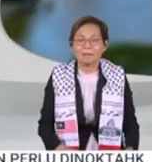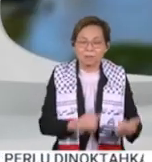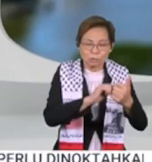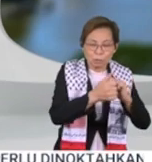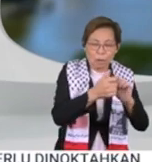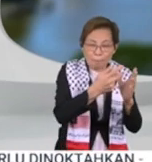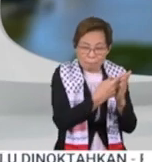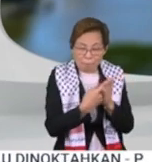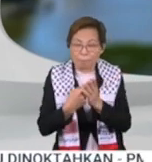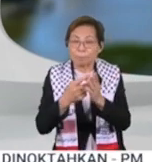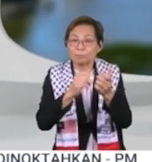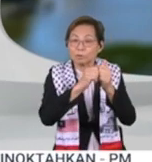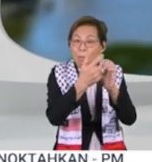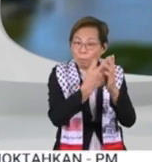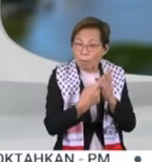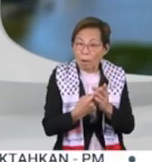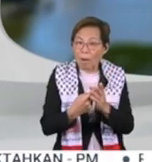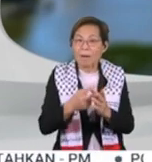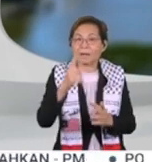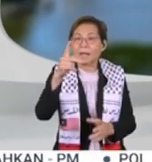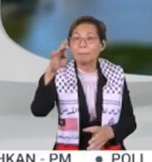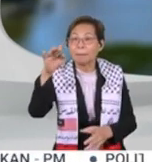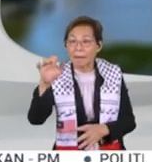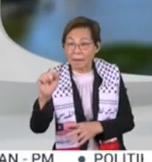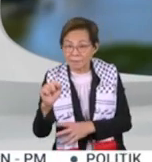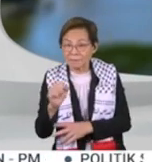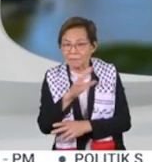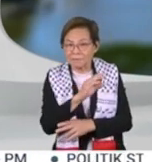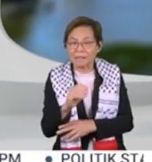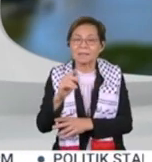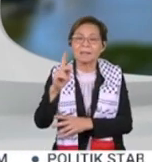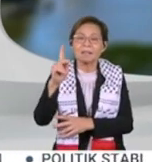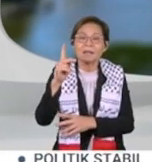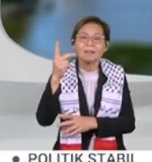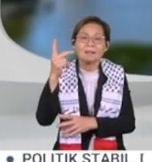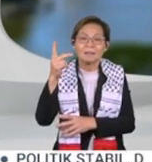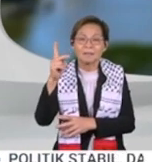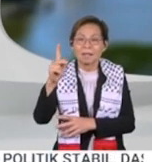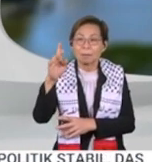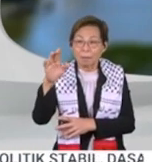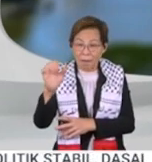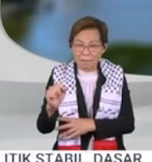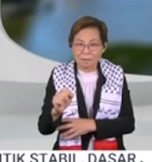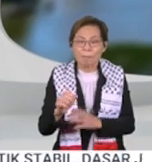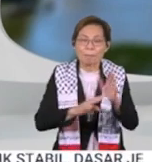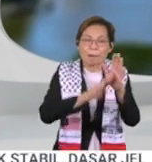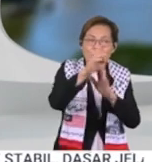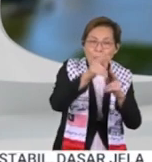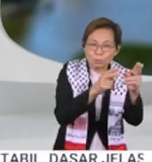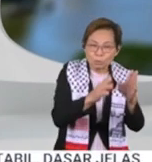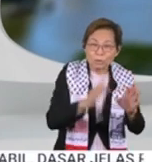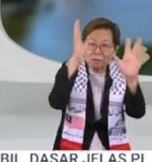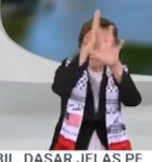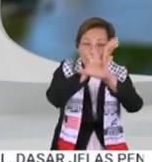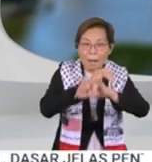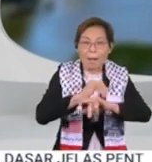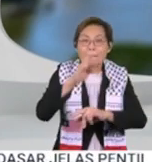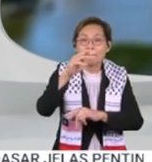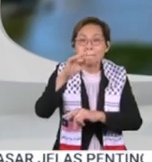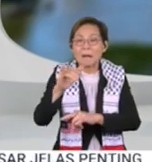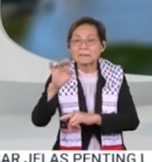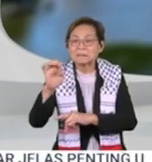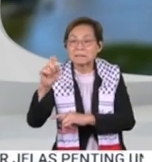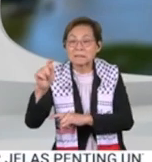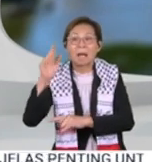Sukan perpaduan melibatkan Kementerian Belia dan Sukan KBS dan Kementerian Belia, Sukan dan Pembangunan Usahawan Sarawak MySet